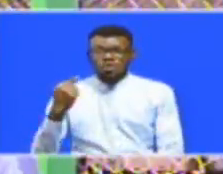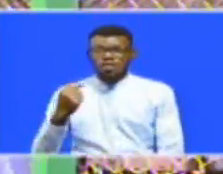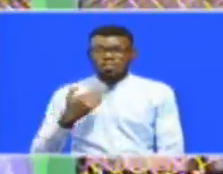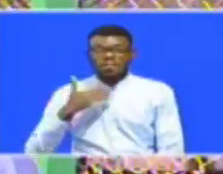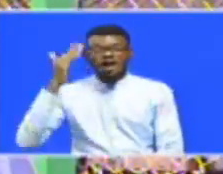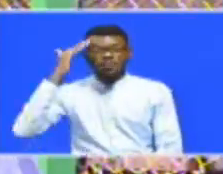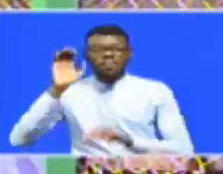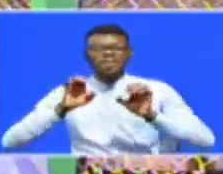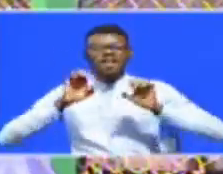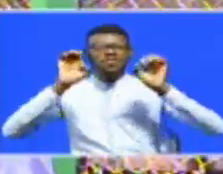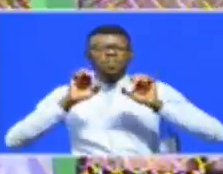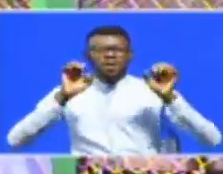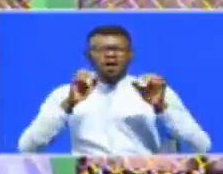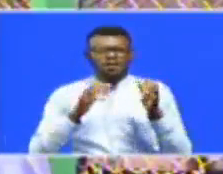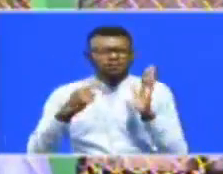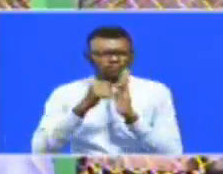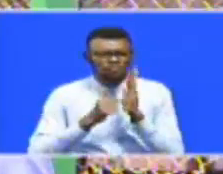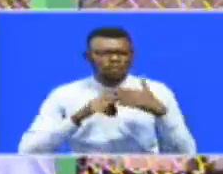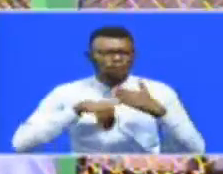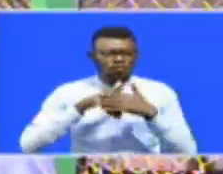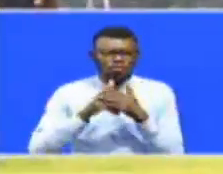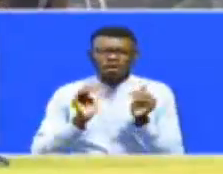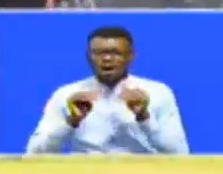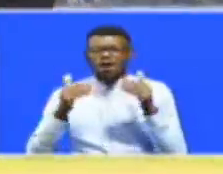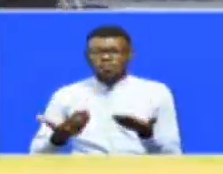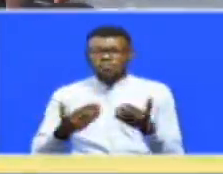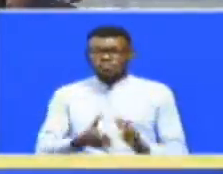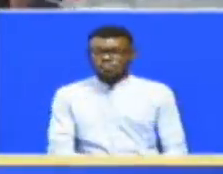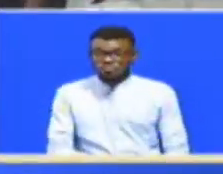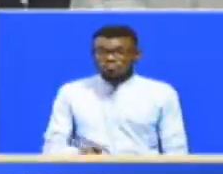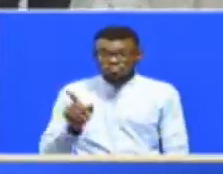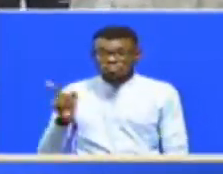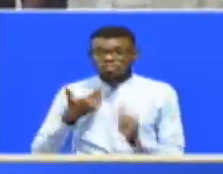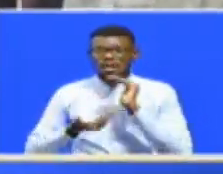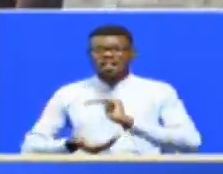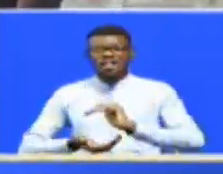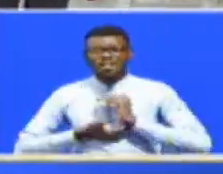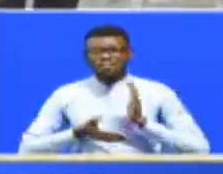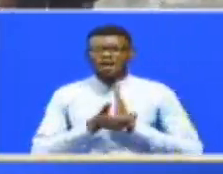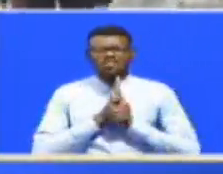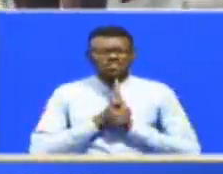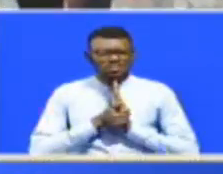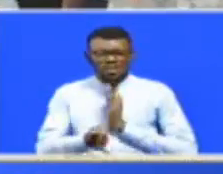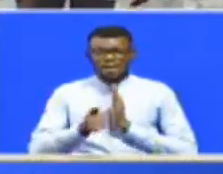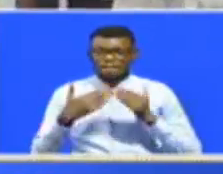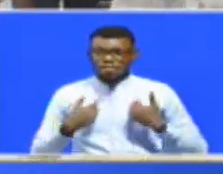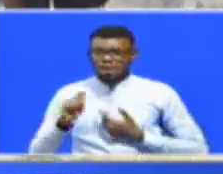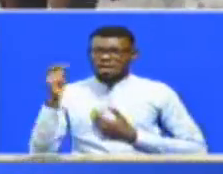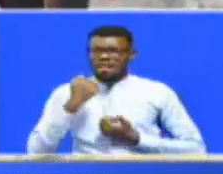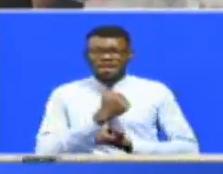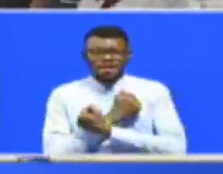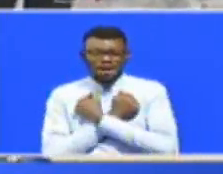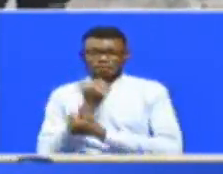Ethiopian league inaenda na vile inawaka. That's why nilikuwa zit only two goals. Kipa huyu mahiri amekuwa kipenzi cha Wakenya kwa makeke